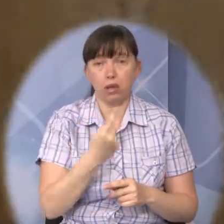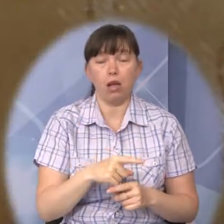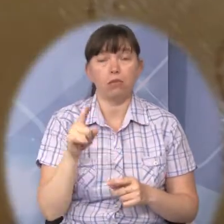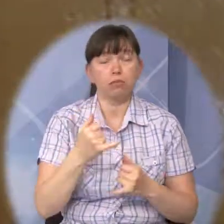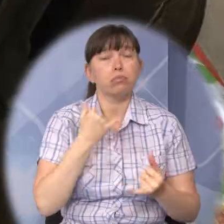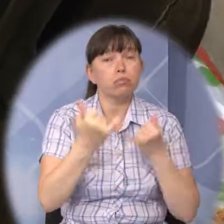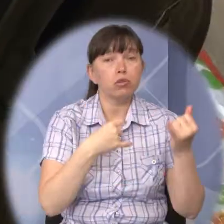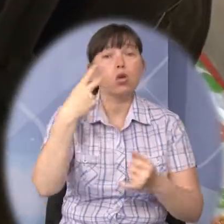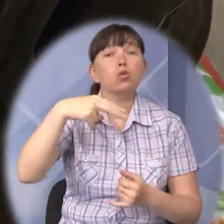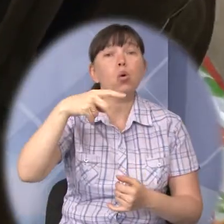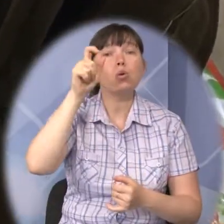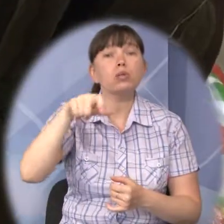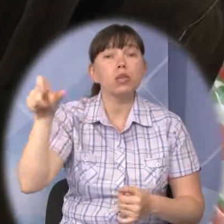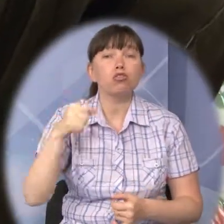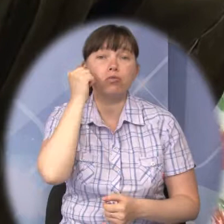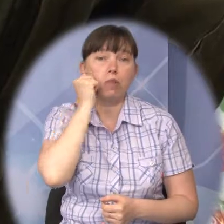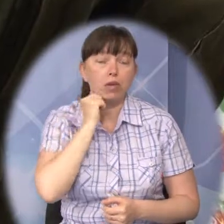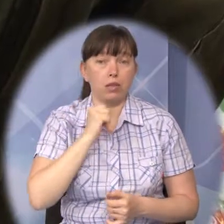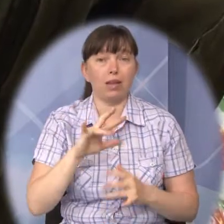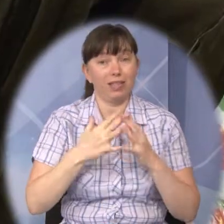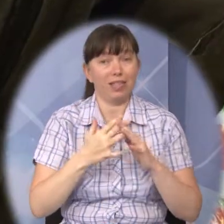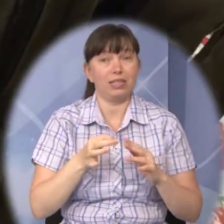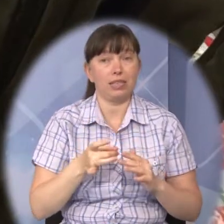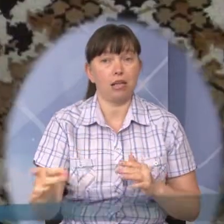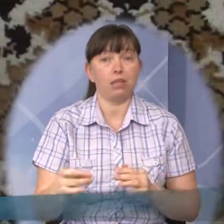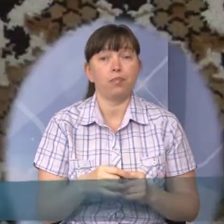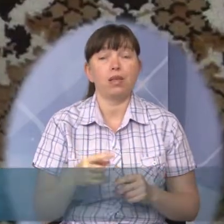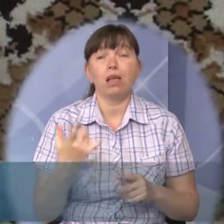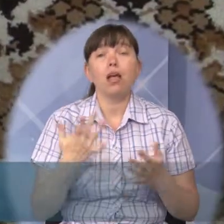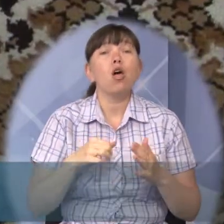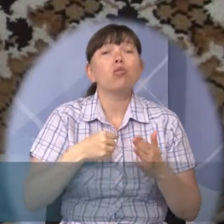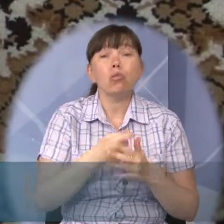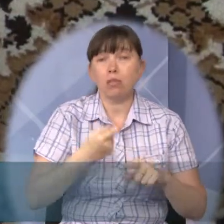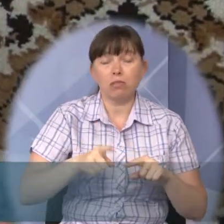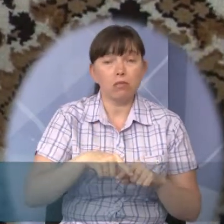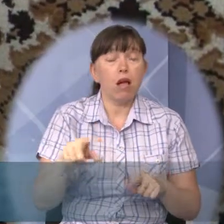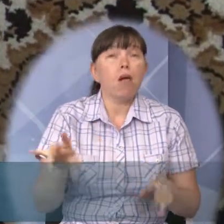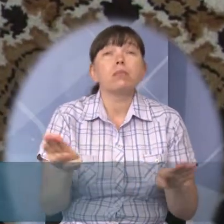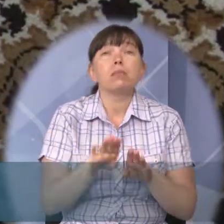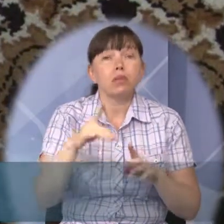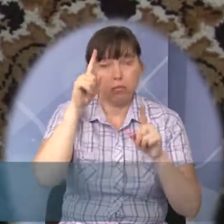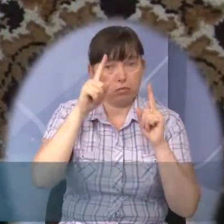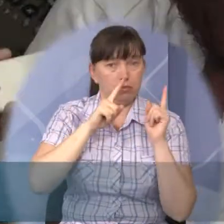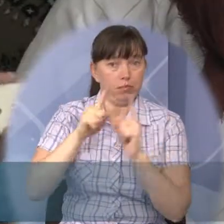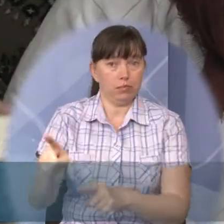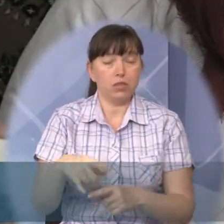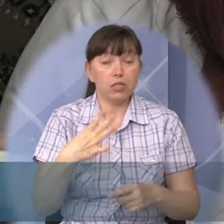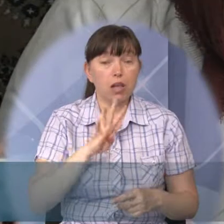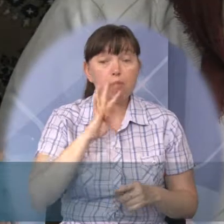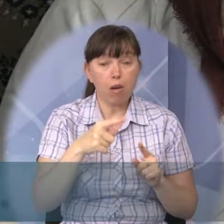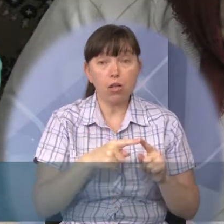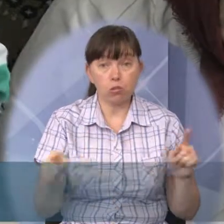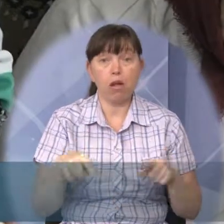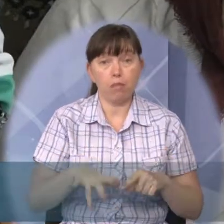un an de zile. Are în grijă ei 20 de bătrâni din sat. Până nu fi serviciul ăsta, parcă erau uitați de lume. Proiectul de